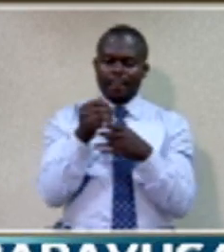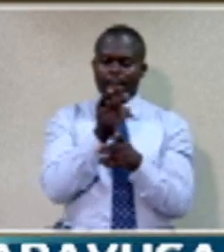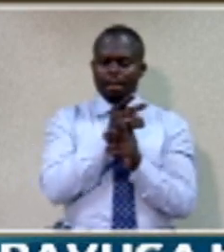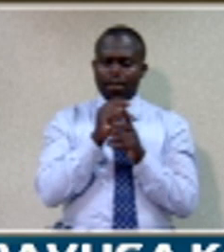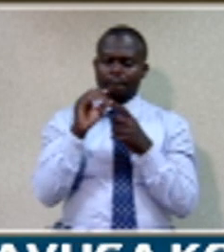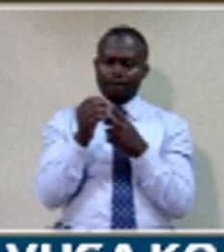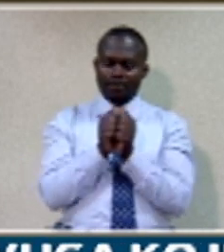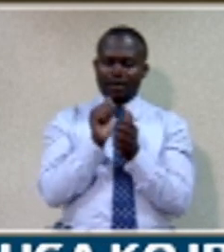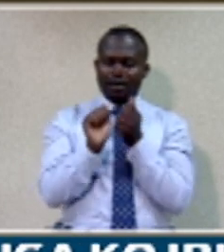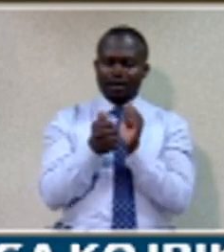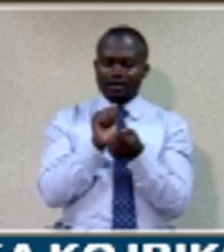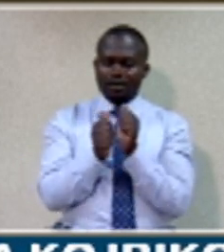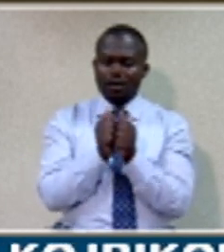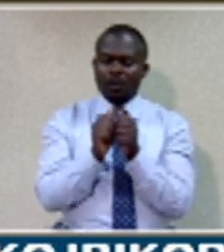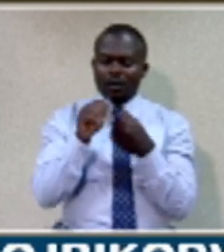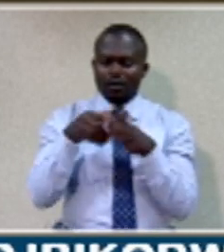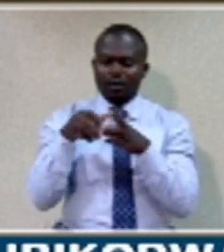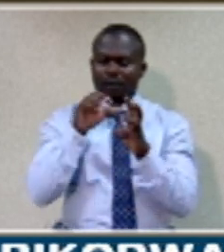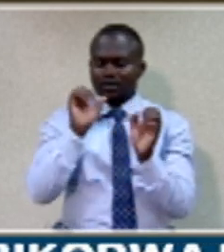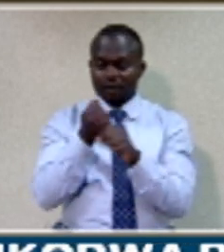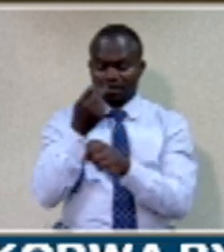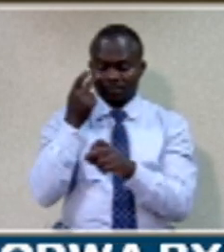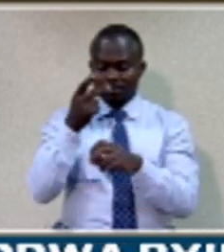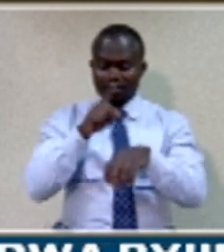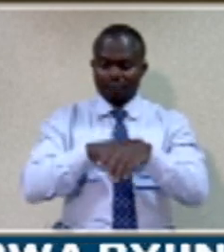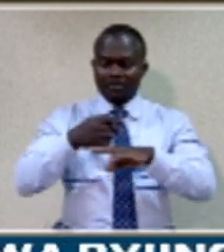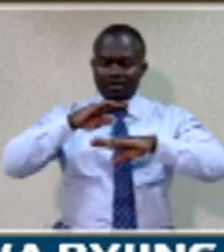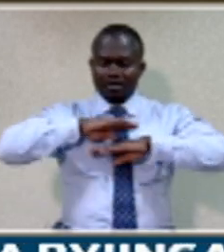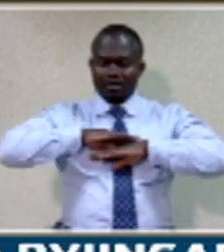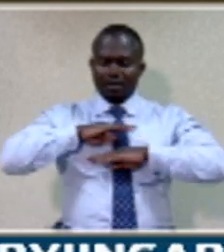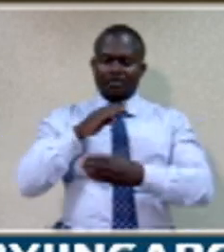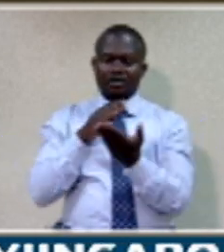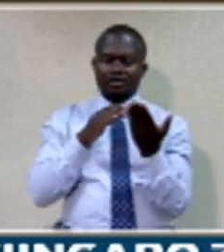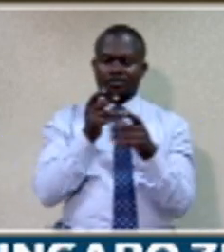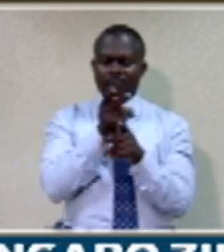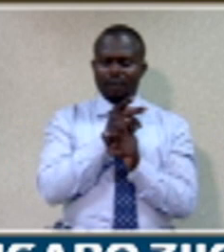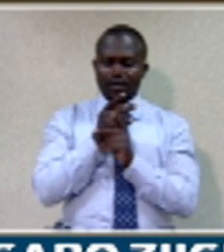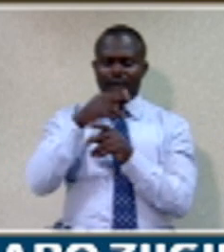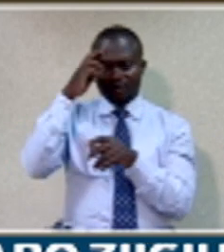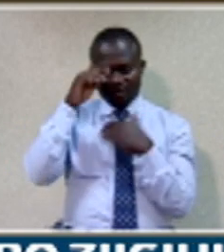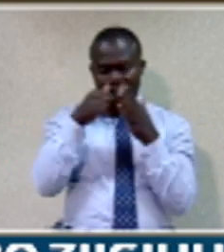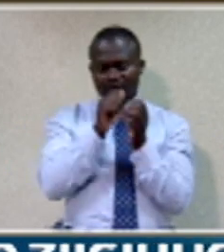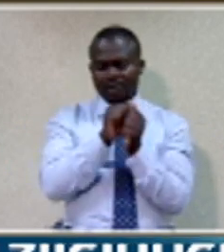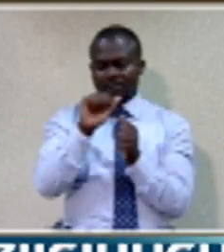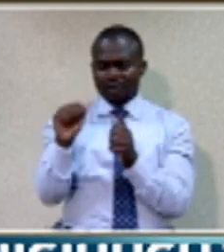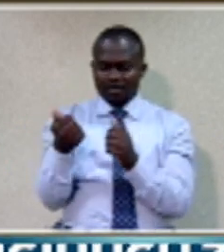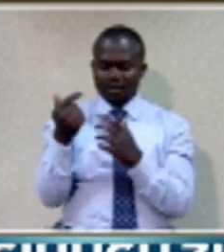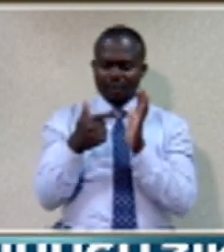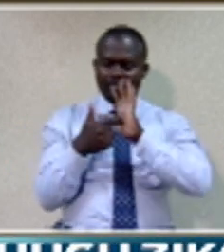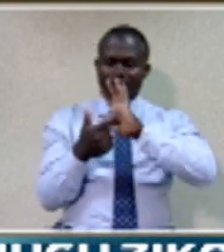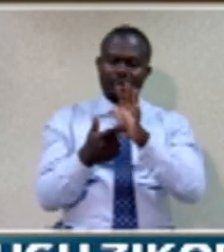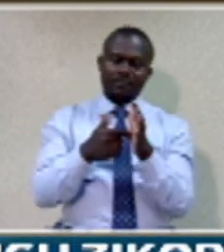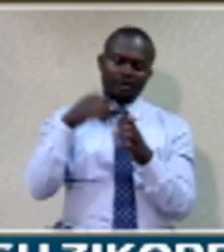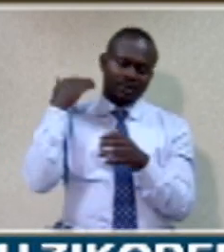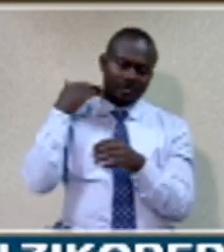ku muco na siporo ku buryo batabona umwanya uhagije wo kwita ku nzibutso n'ibindi bimenyetso bya